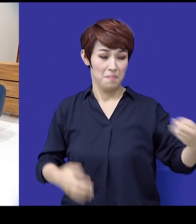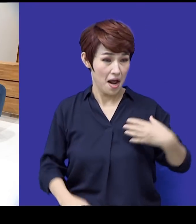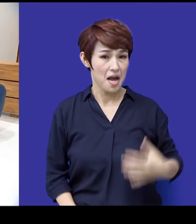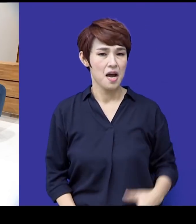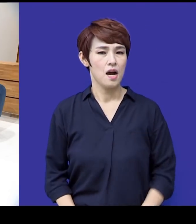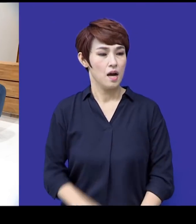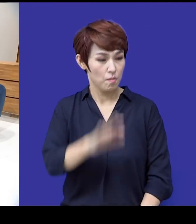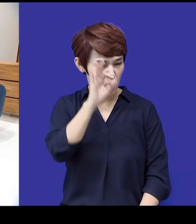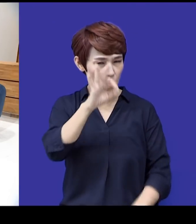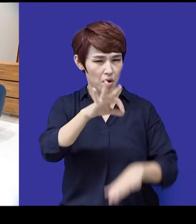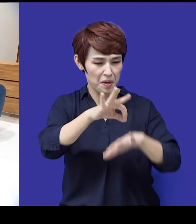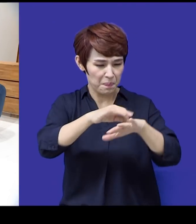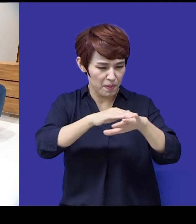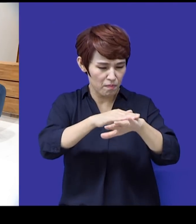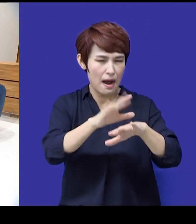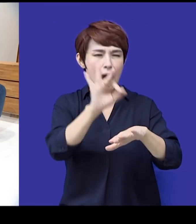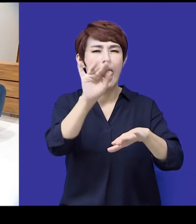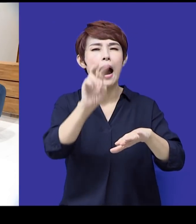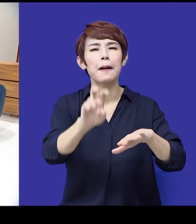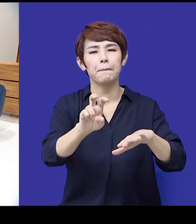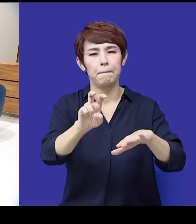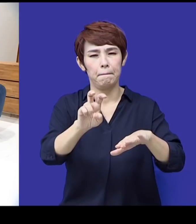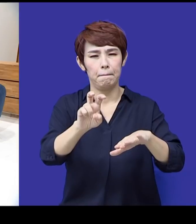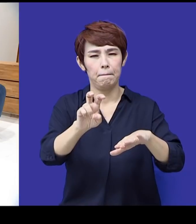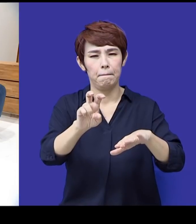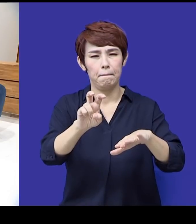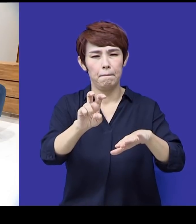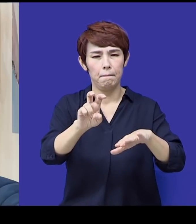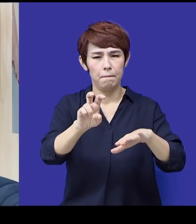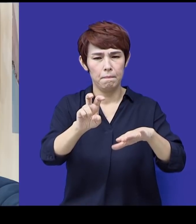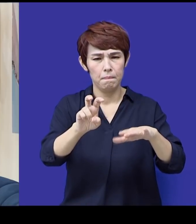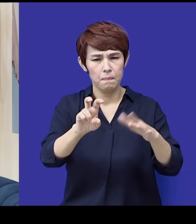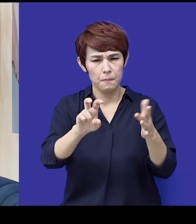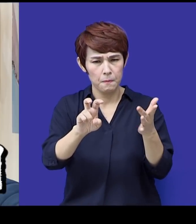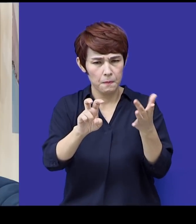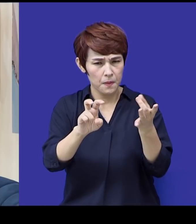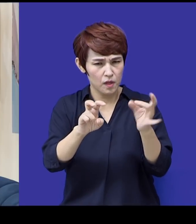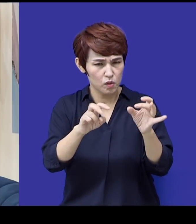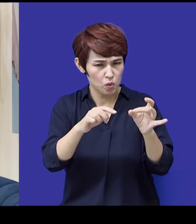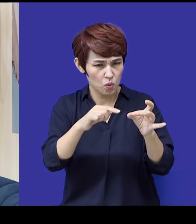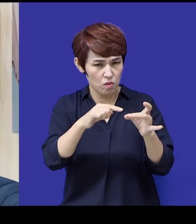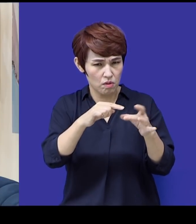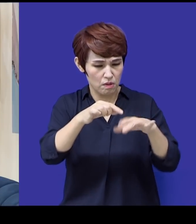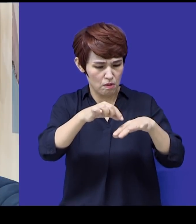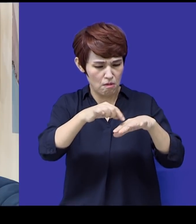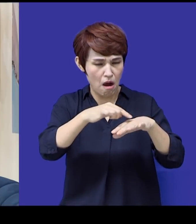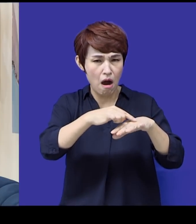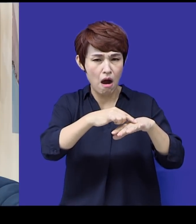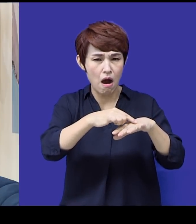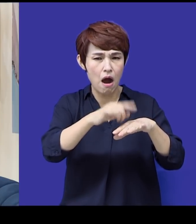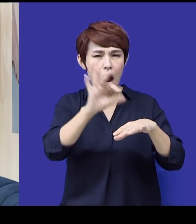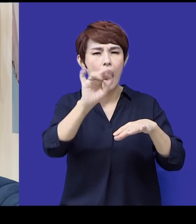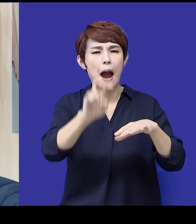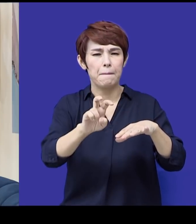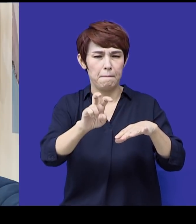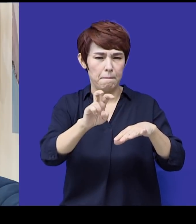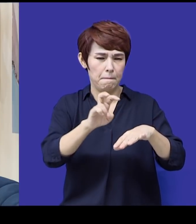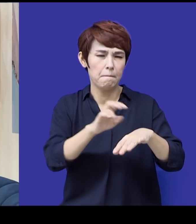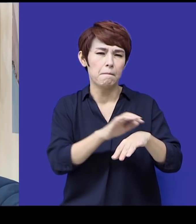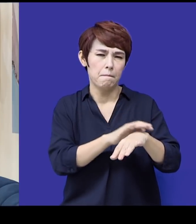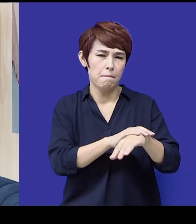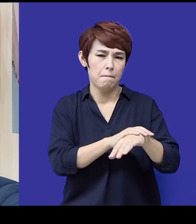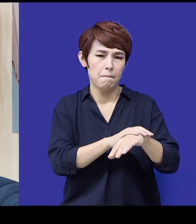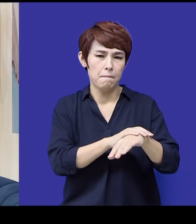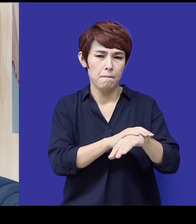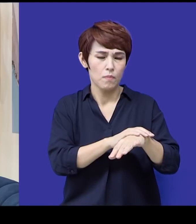암이에요. 이게 헐었어요. 이만큼 탁구공만한 그보다 크게끔 헐었는데